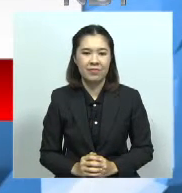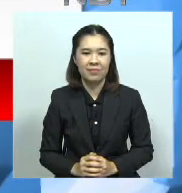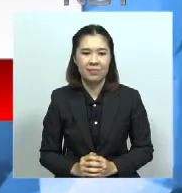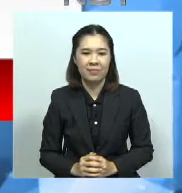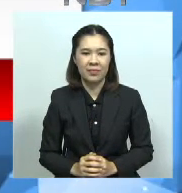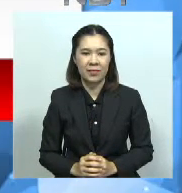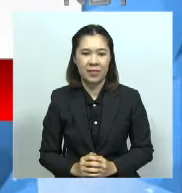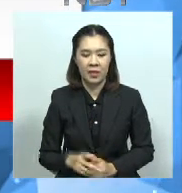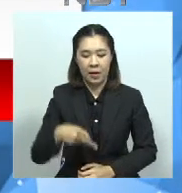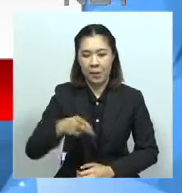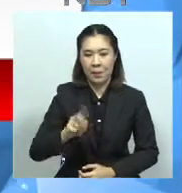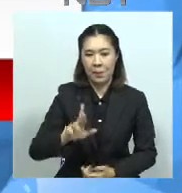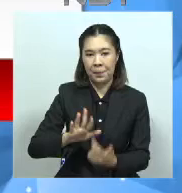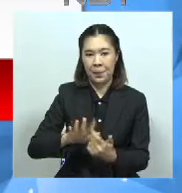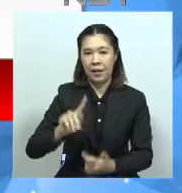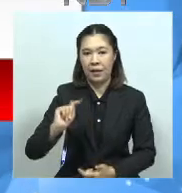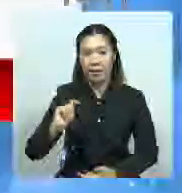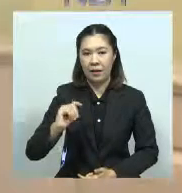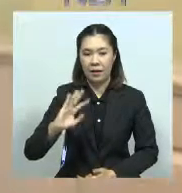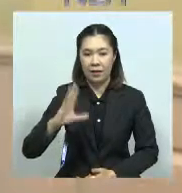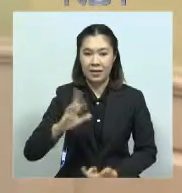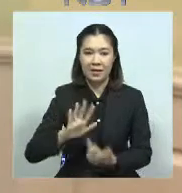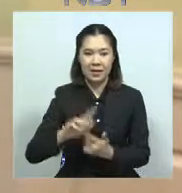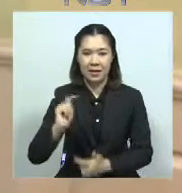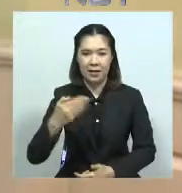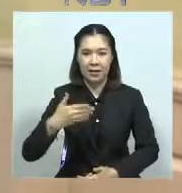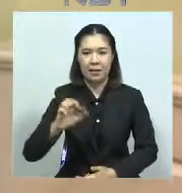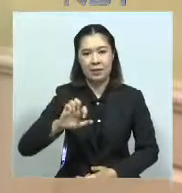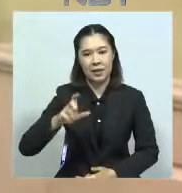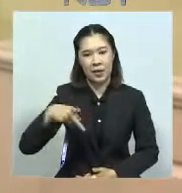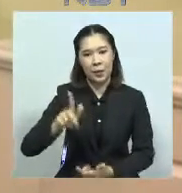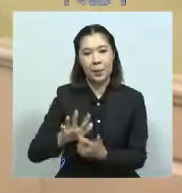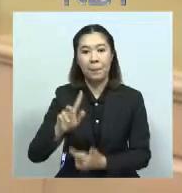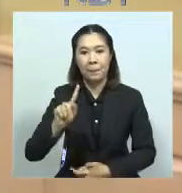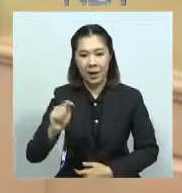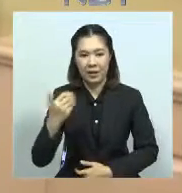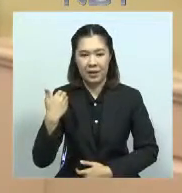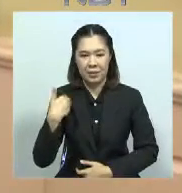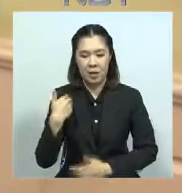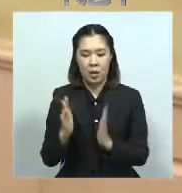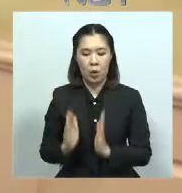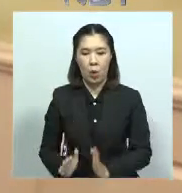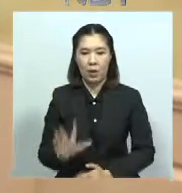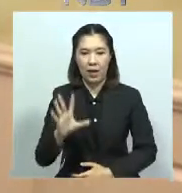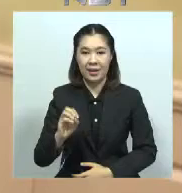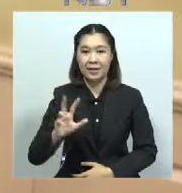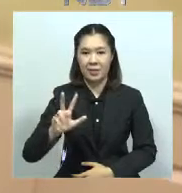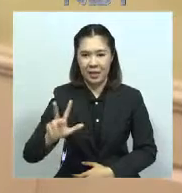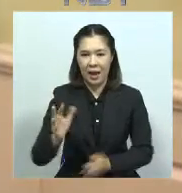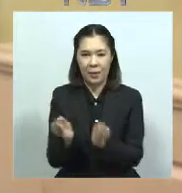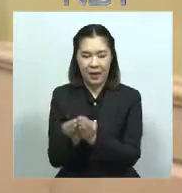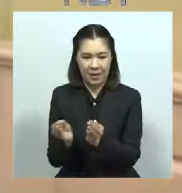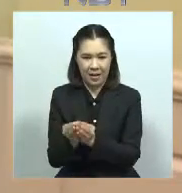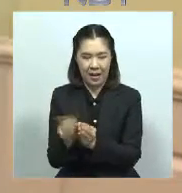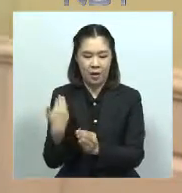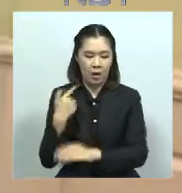ประชาธิปัตย์ค่ะอันนี้เราต้องรอดูท่าทีกันก่อนนะคะเพราะว่าพรรคประชาธิปัตย์ก็จะมีจำนวนส.ส.อยู่53เสียงด้วยกันโดยวันนี้ช่ว